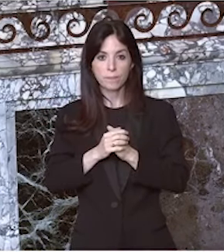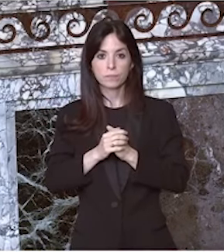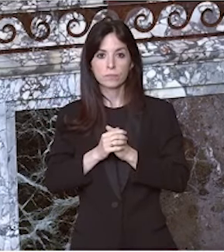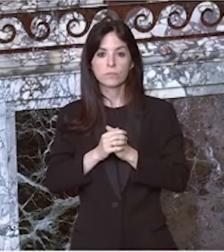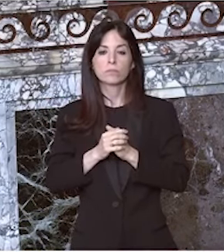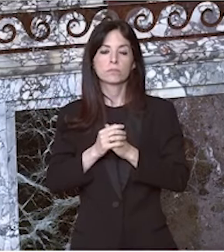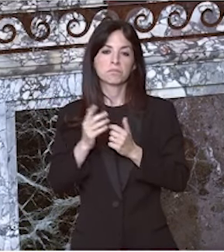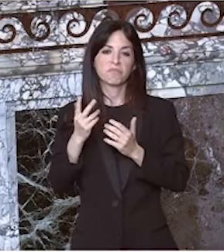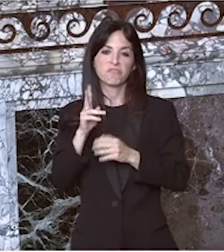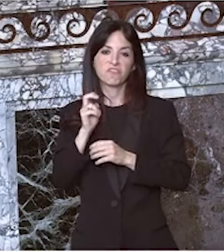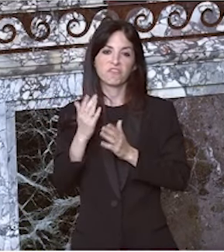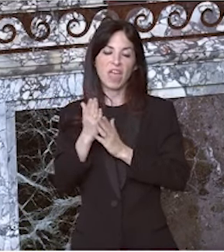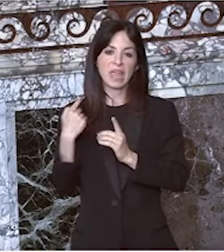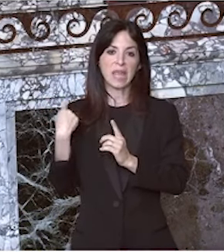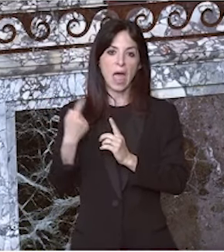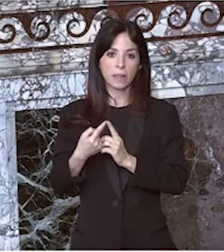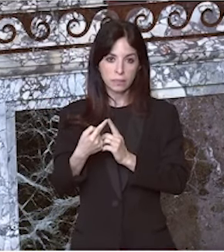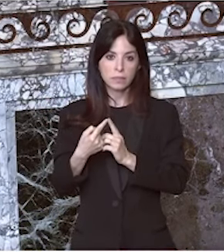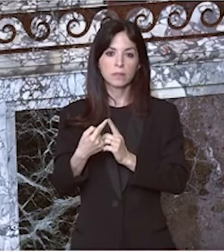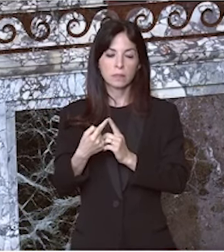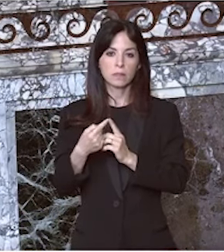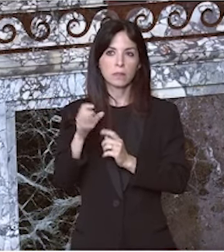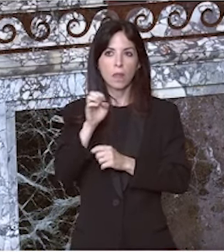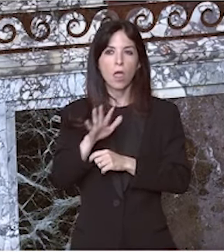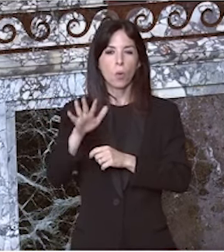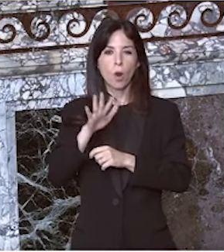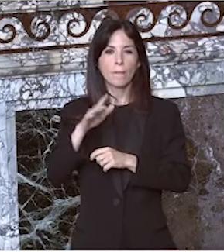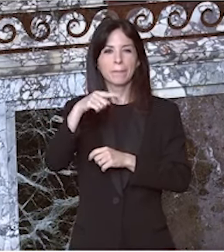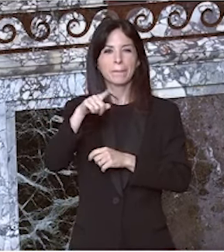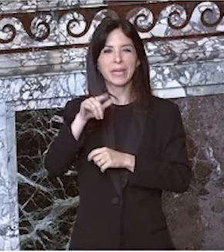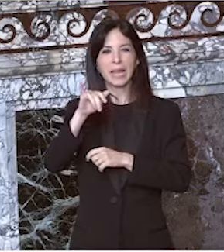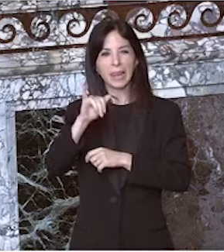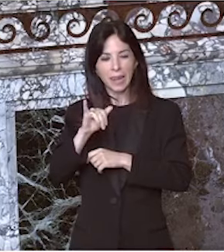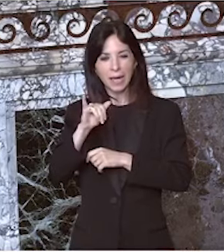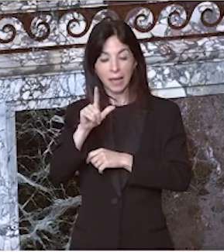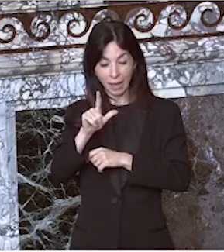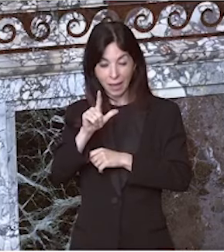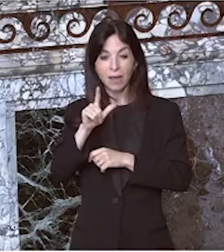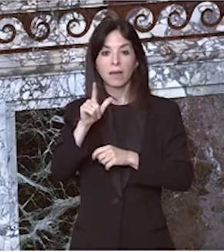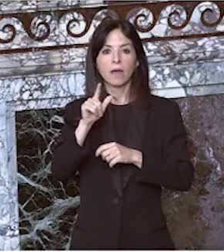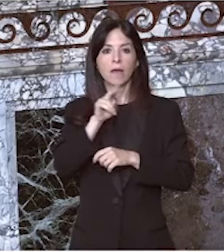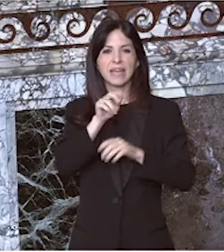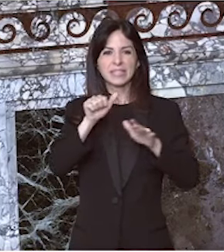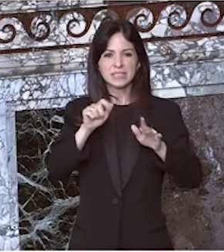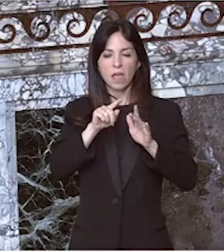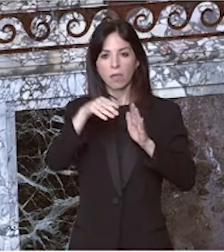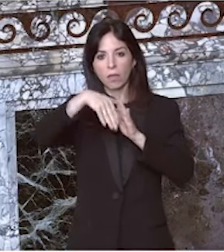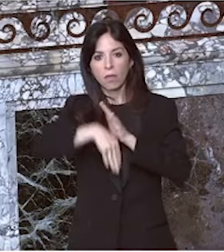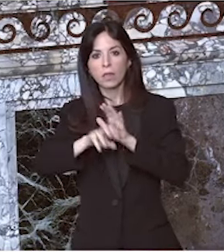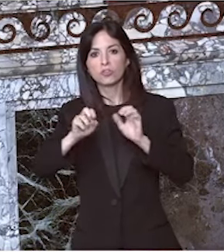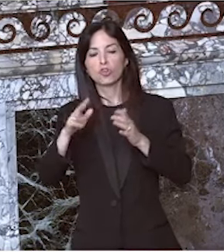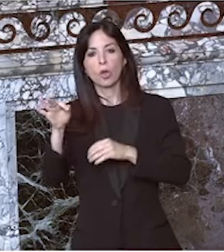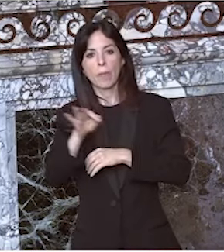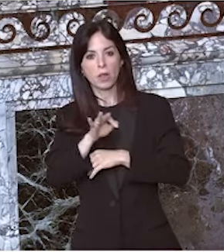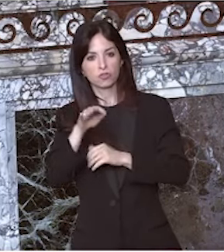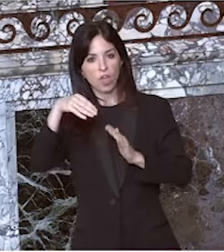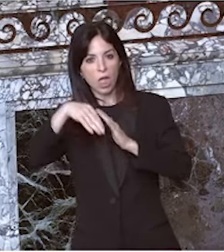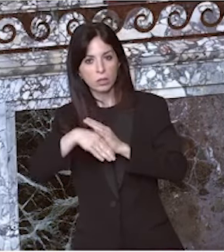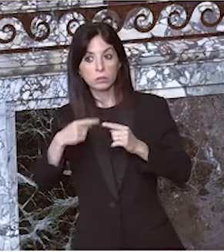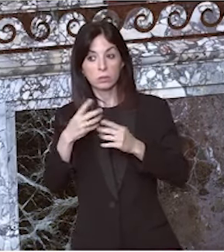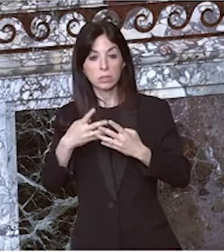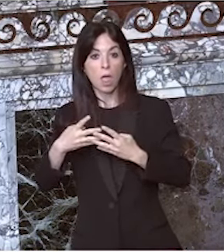ultimi due decenni, il peso dell'Unione Europea sul PIL globale è sceso dal 26 al 18%, mentre quello degli